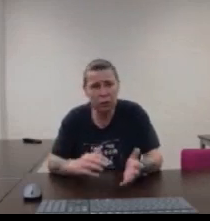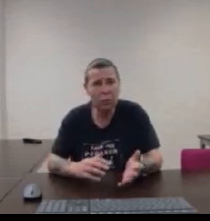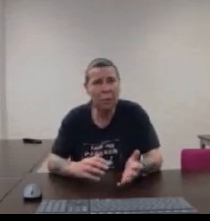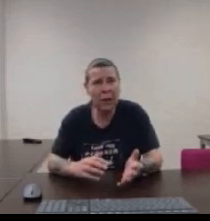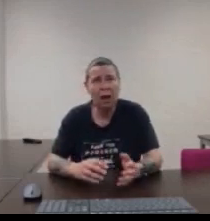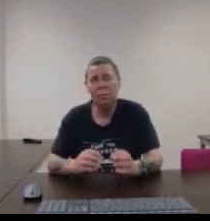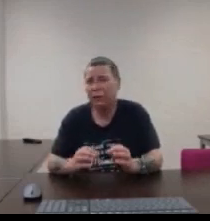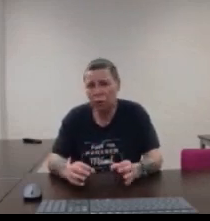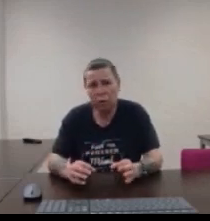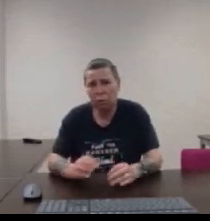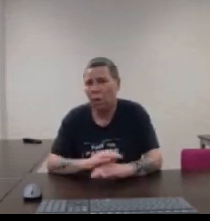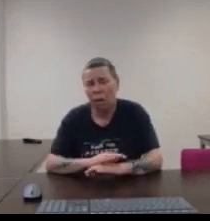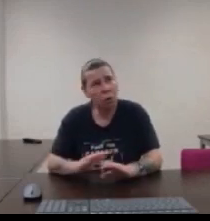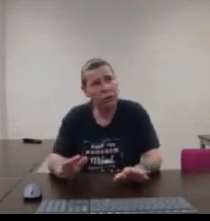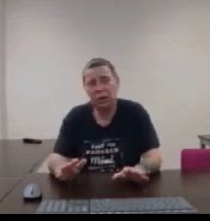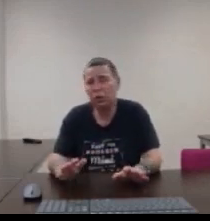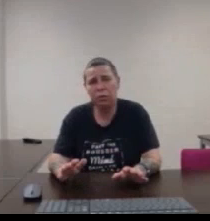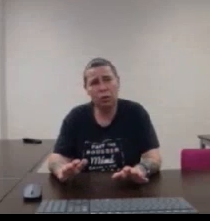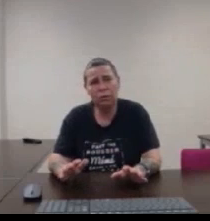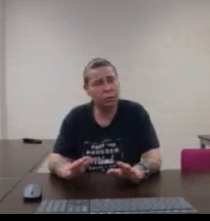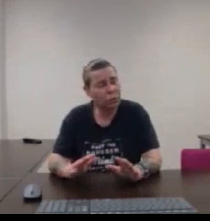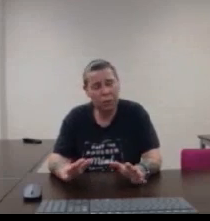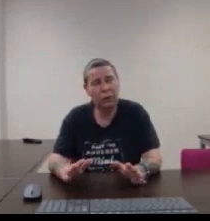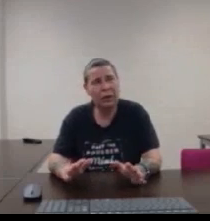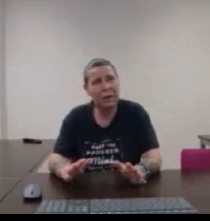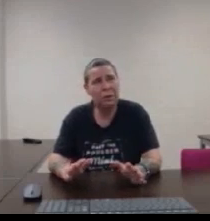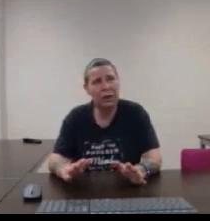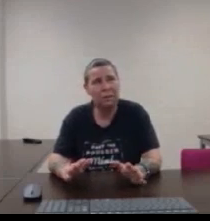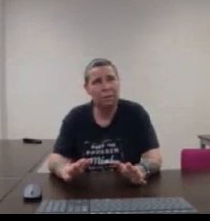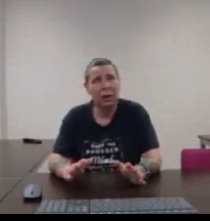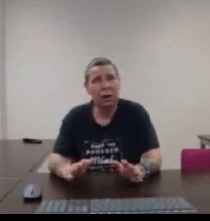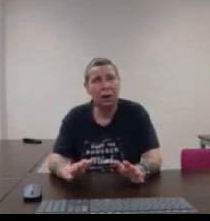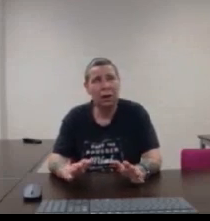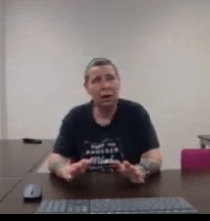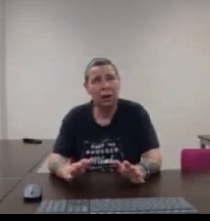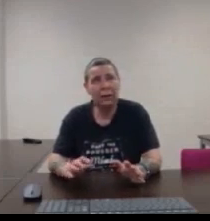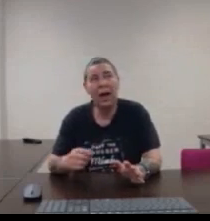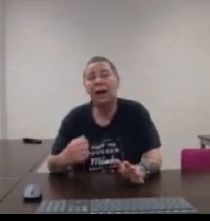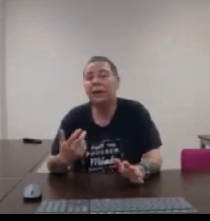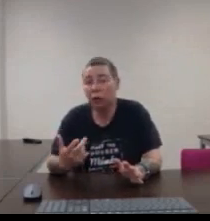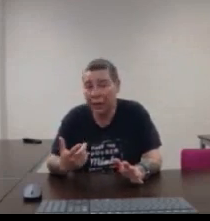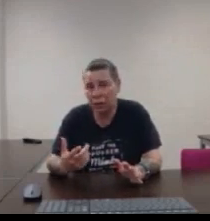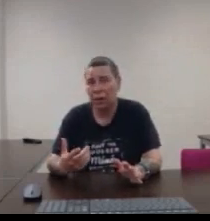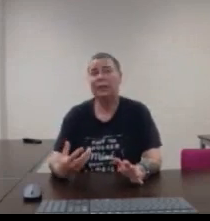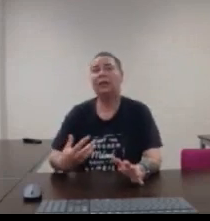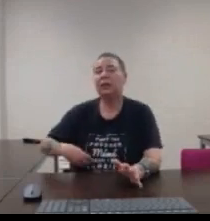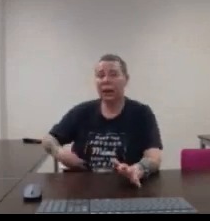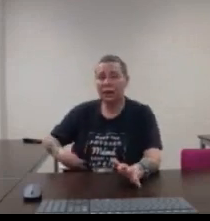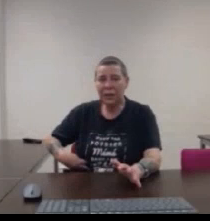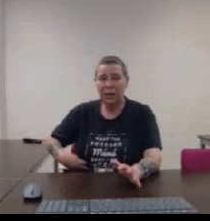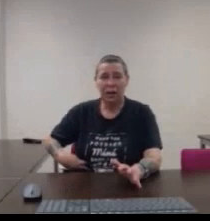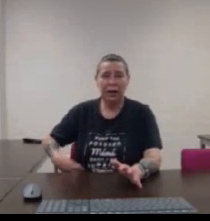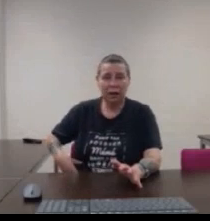soit la pause déjeuner ou après. Mais franchement, en siège de bureau, je pense que c'est pas une bonne idée. Ça a un avantage, c'est